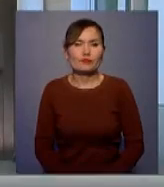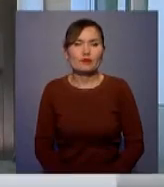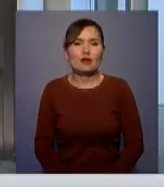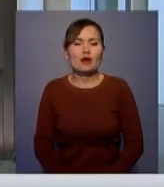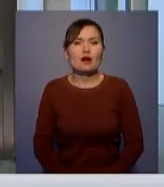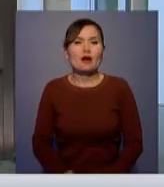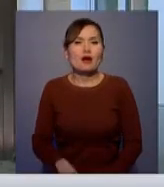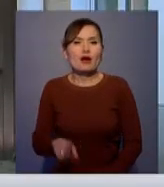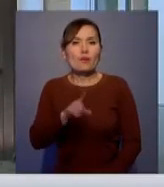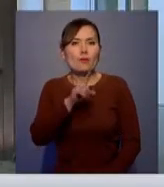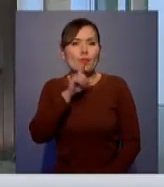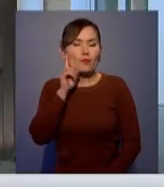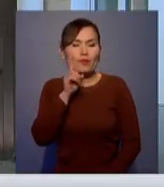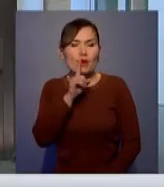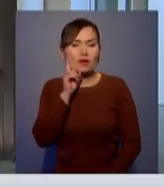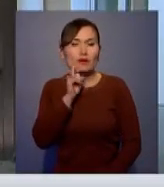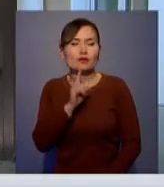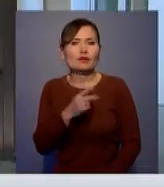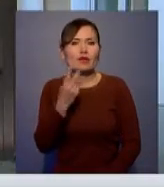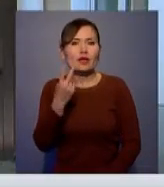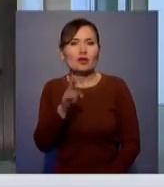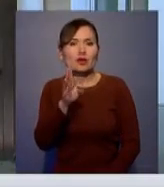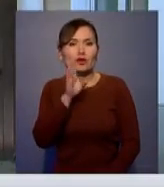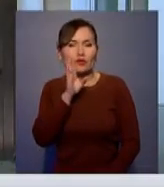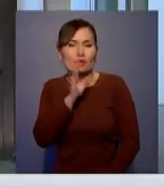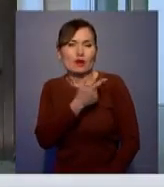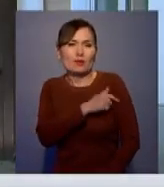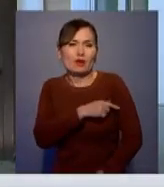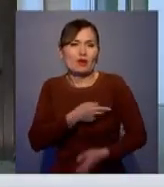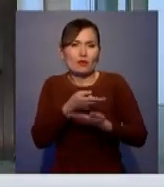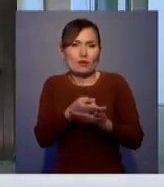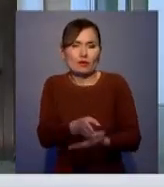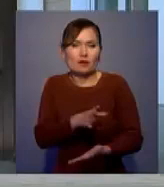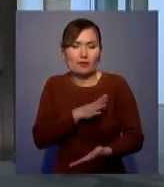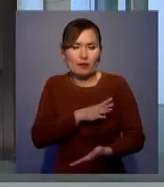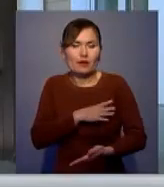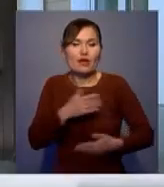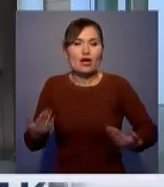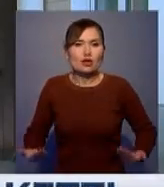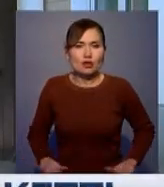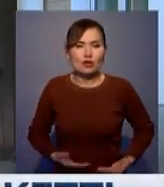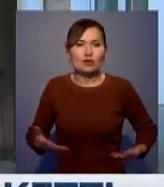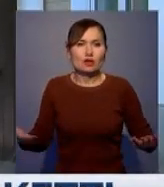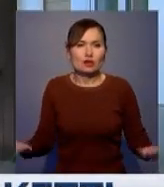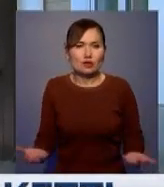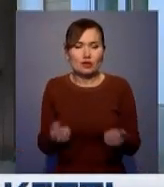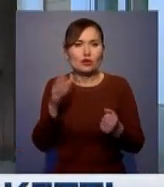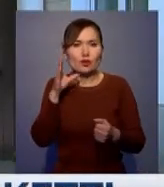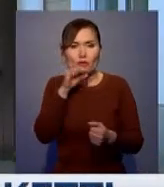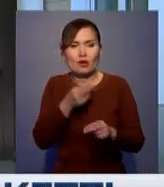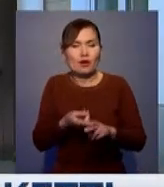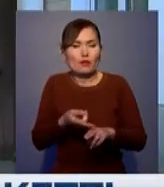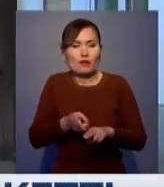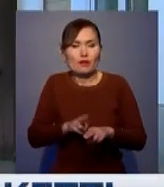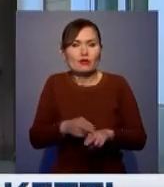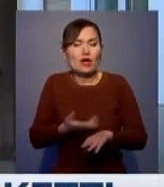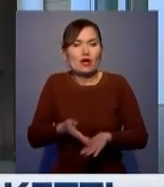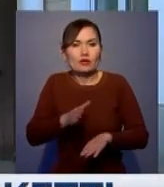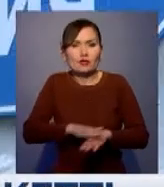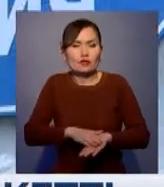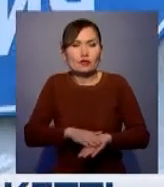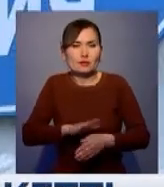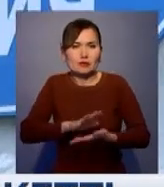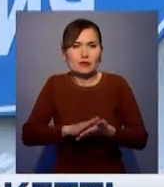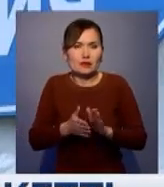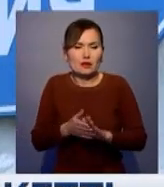Науқастардың бірі бізге есеңгіреген халде түсті. Қолдан келгеніміздің барлығын жасадық. Қазіргі таңда жағдай тұрақты, бірақ ауыр дәрежеде.